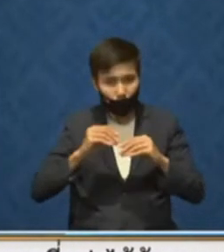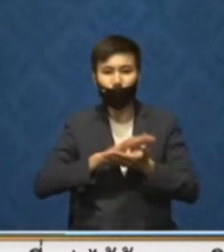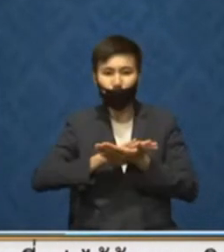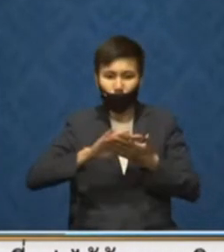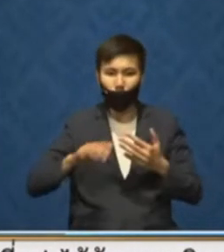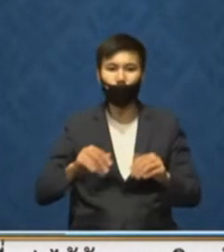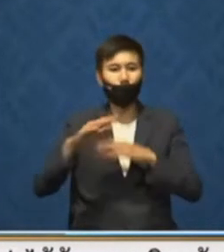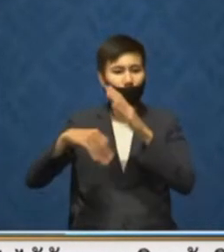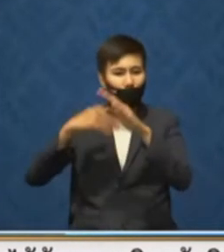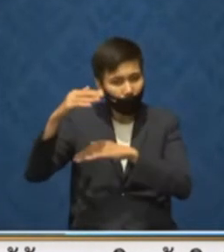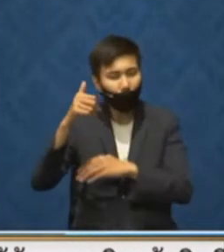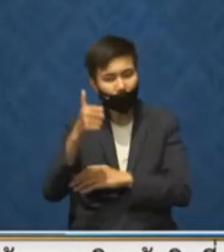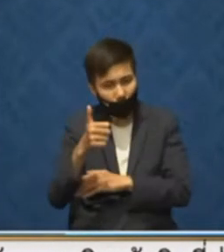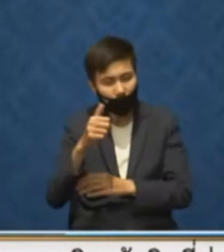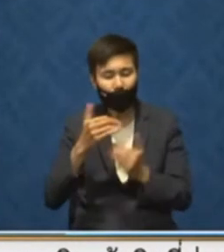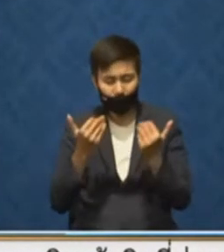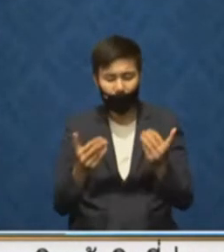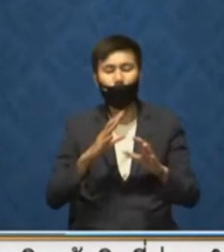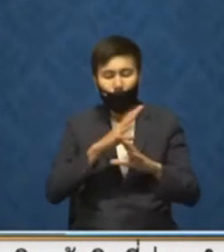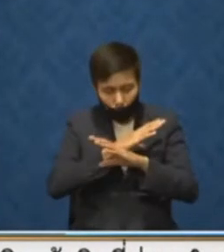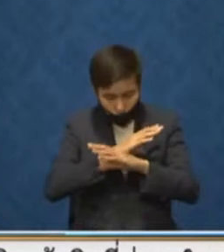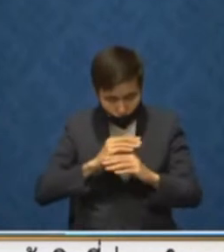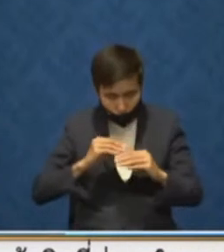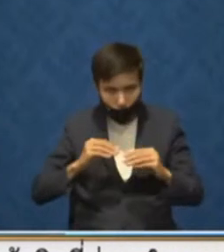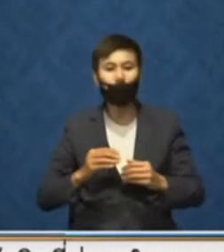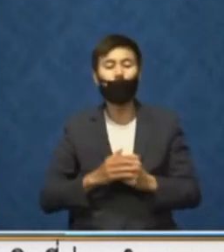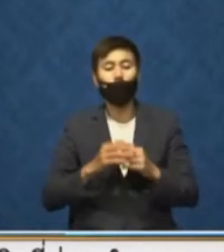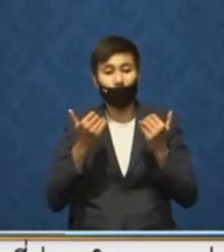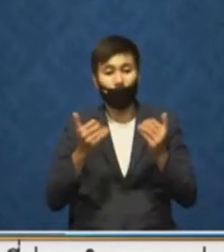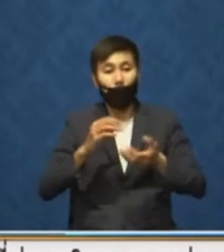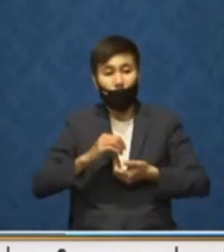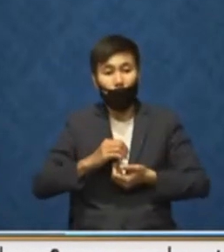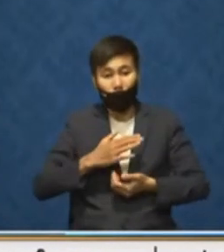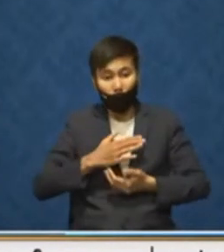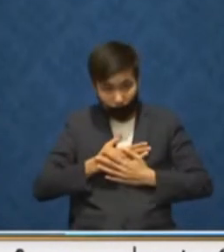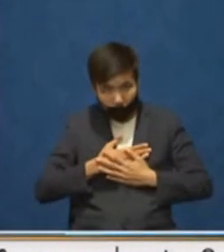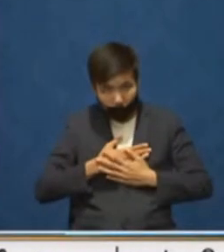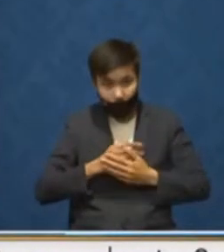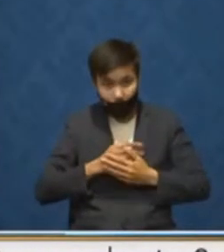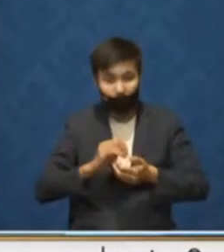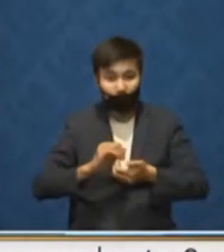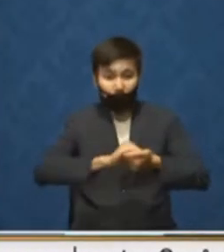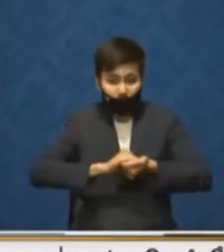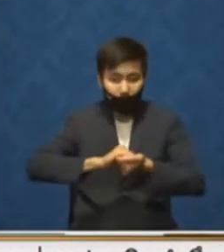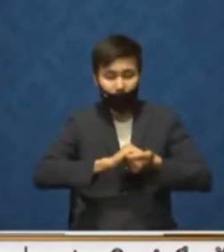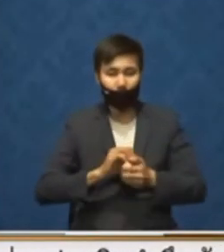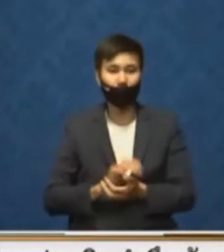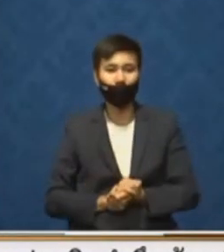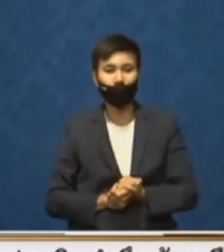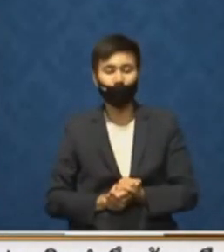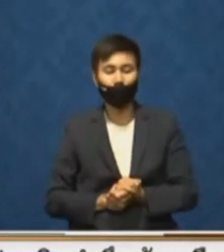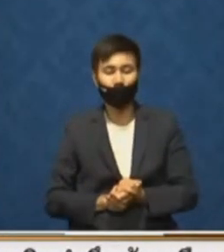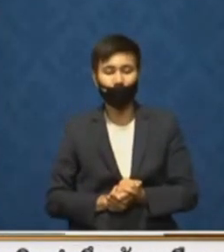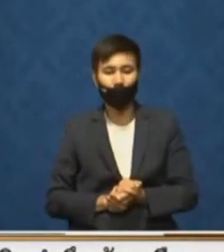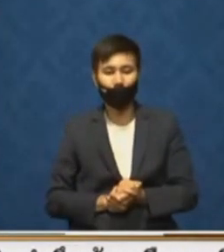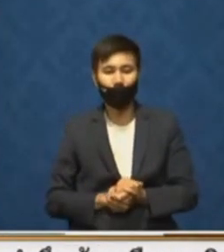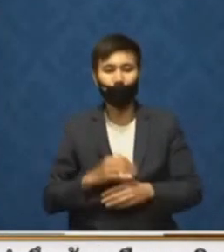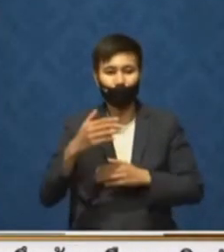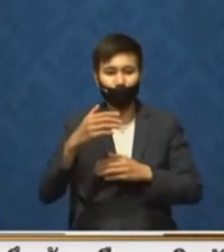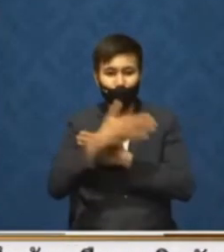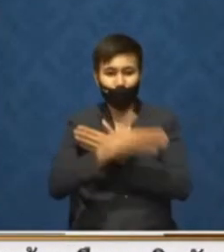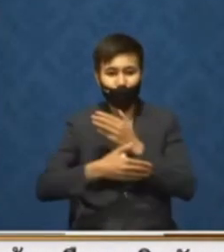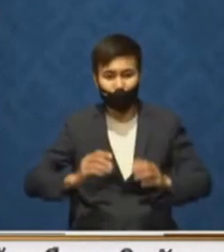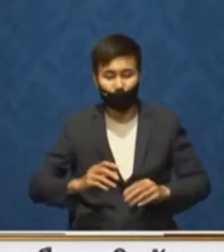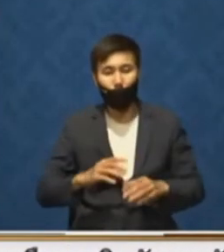นี่แหละครับคือความสงบความอยู่ในสภาพความรักความสามัคคีของพวกเรานะทำให้ผมทำได้เรียบร้อยไฟความเร็วสูงให้ปิด Frenzyเส้น